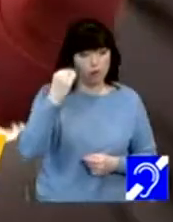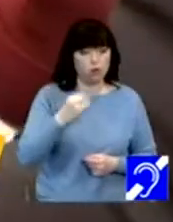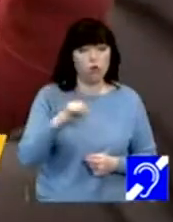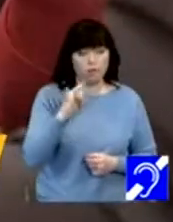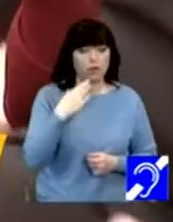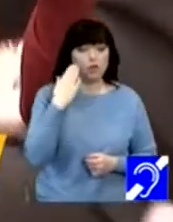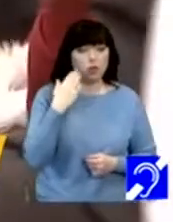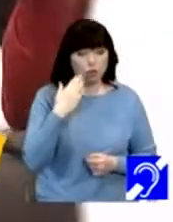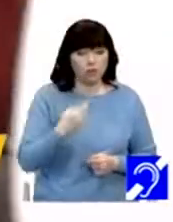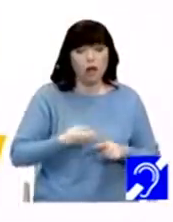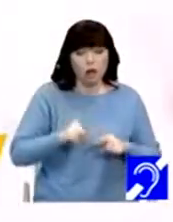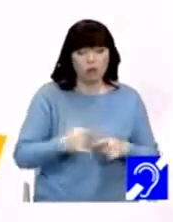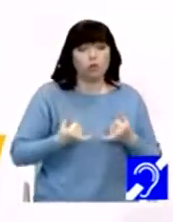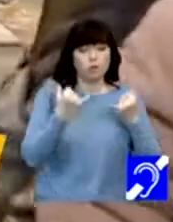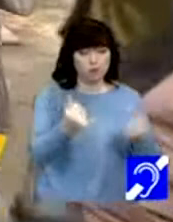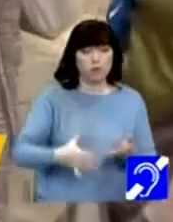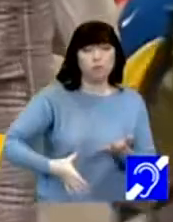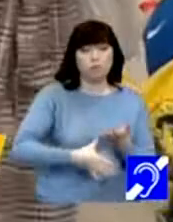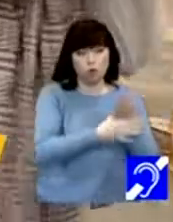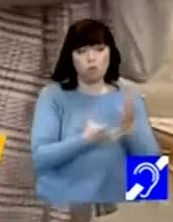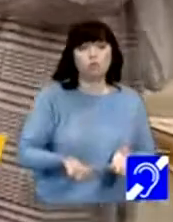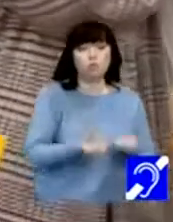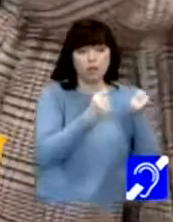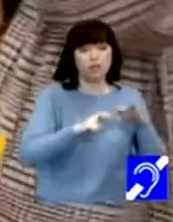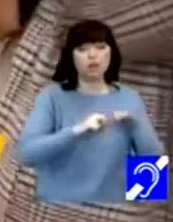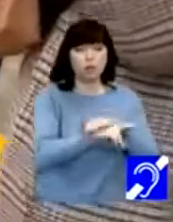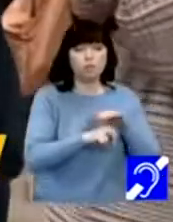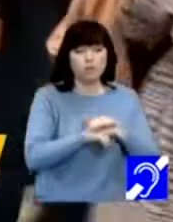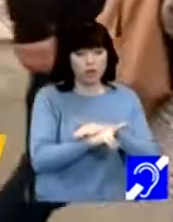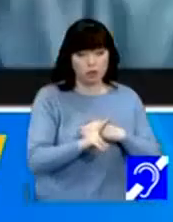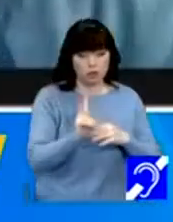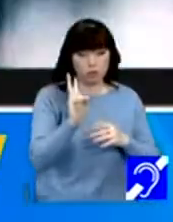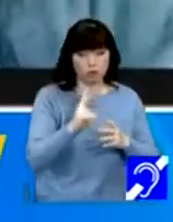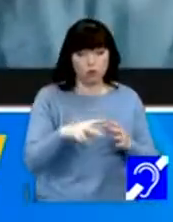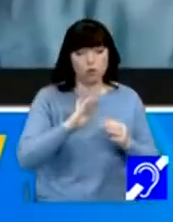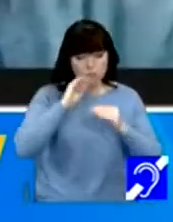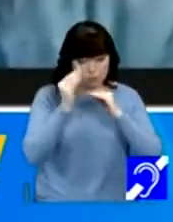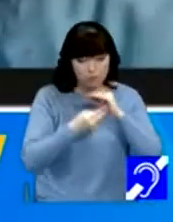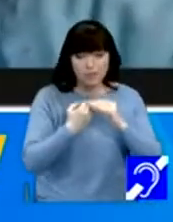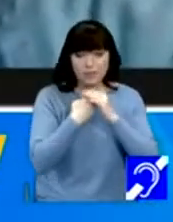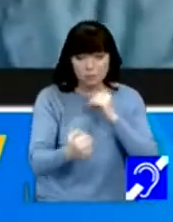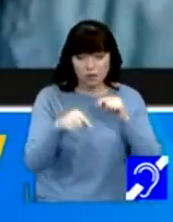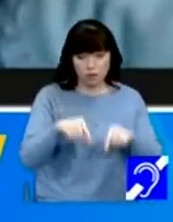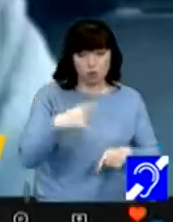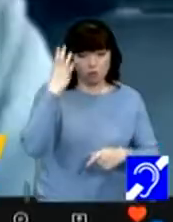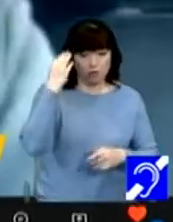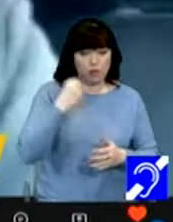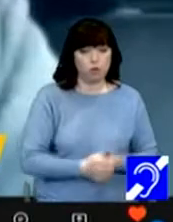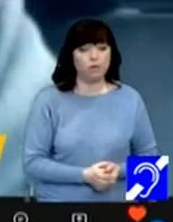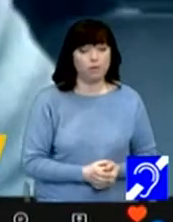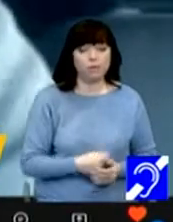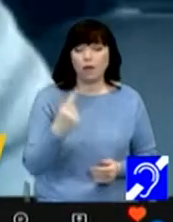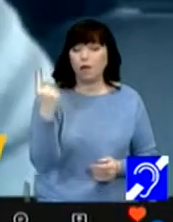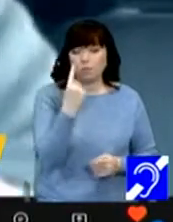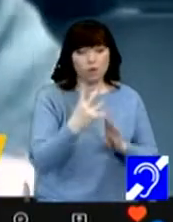și României, care oferă sprijin umanitar celor care s-au refugiat aici. Во-первых, я хочу сказать огромную благодарность в